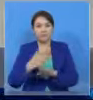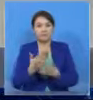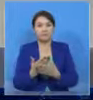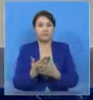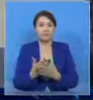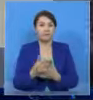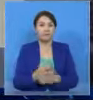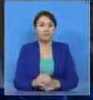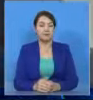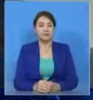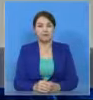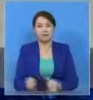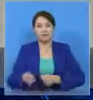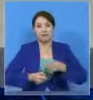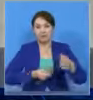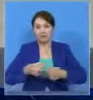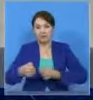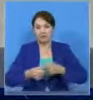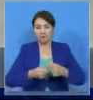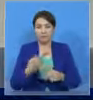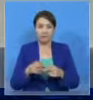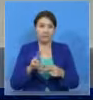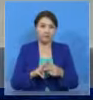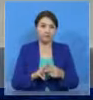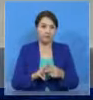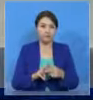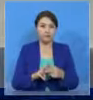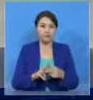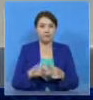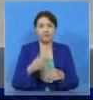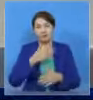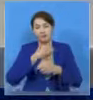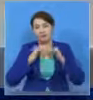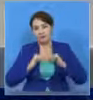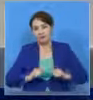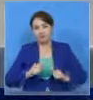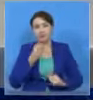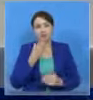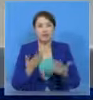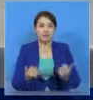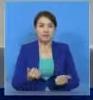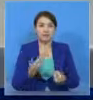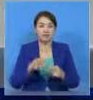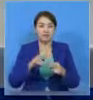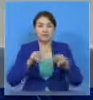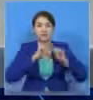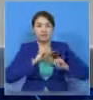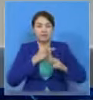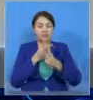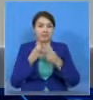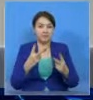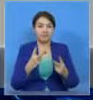от местных государственных органов. Поэтому очень приятно, конечно, что этот труд